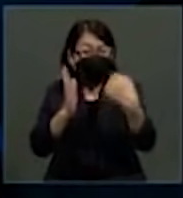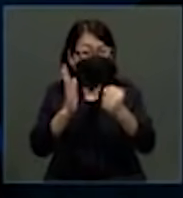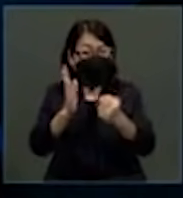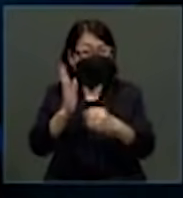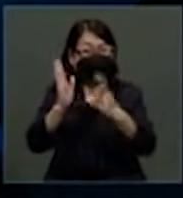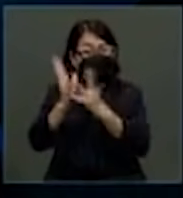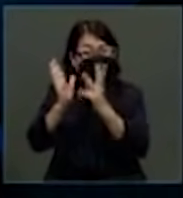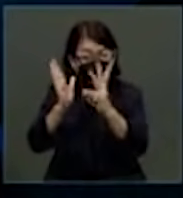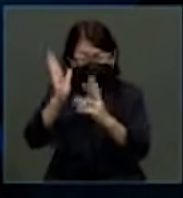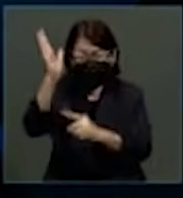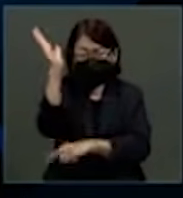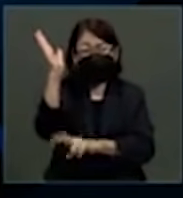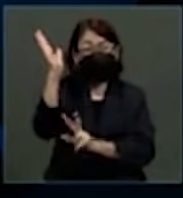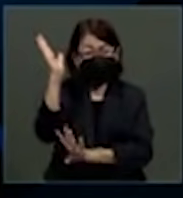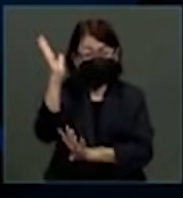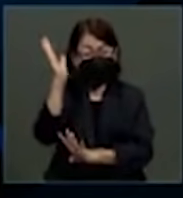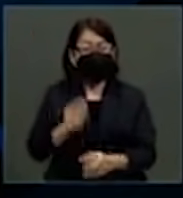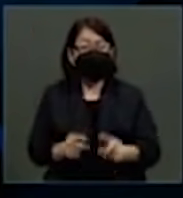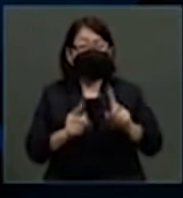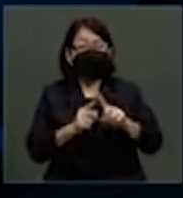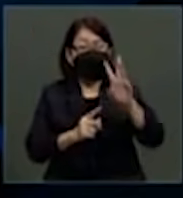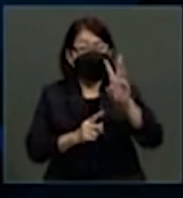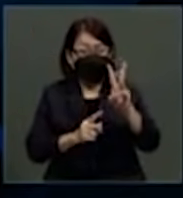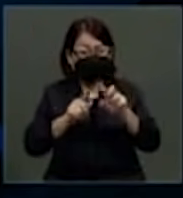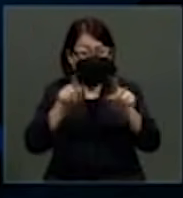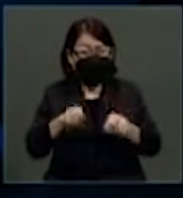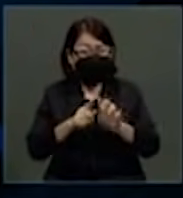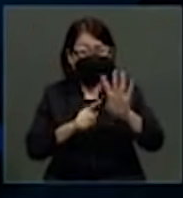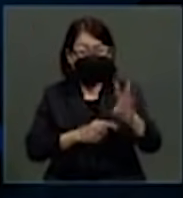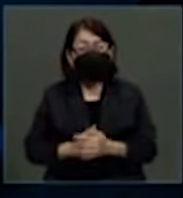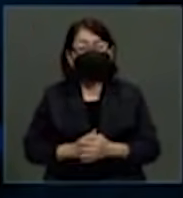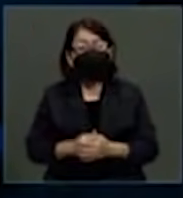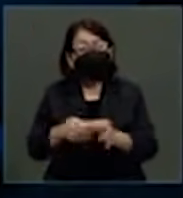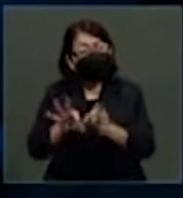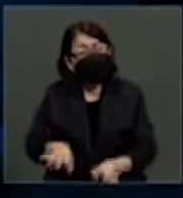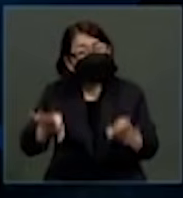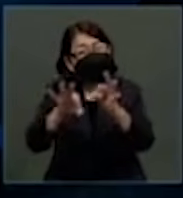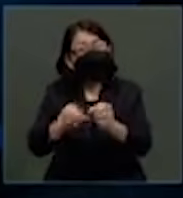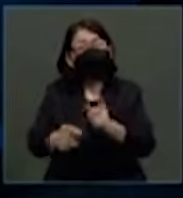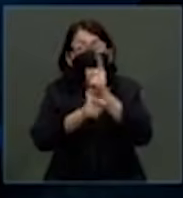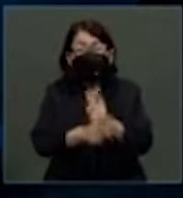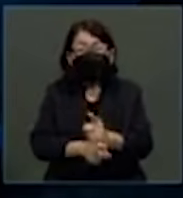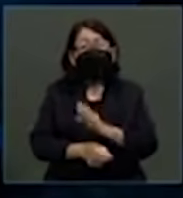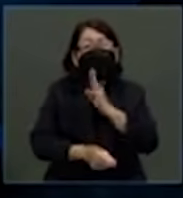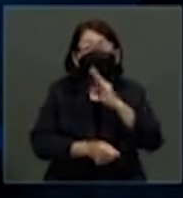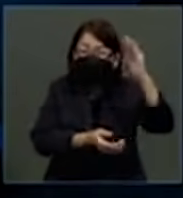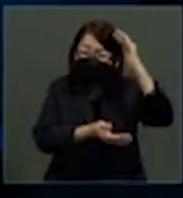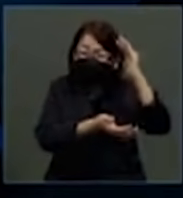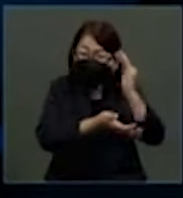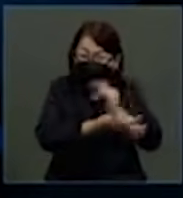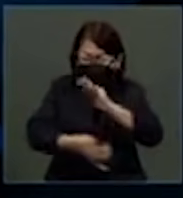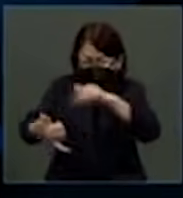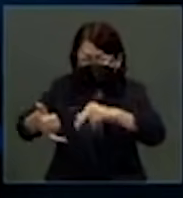ต่างๆด้วยนะครับถ้าไม่จำเป็นก็อย่าออกในช่วงเวลานี้เลยสำหรับ6สำหรับ10จังหวัดนี้นะครับวงเล็บ6ครับกรณีจำ